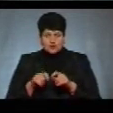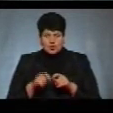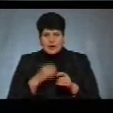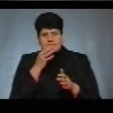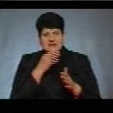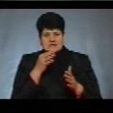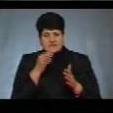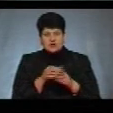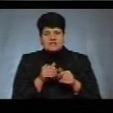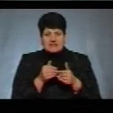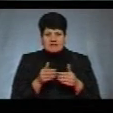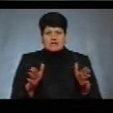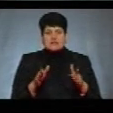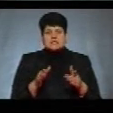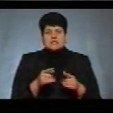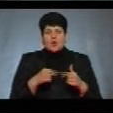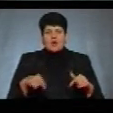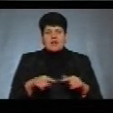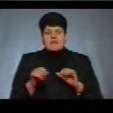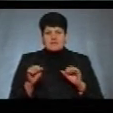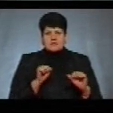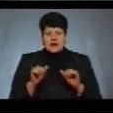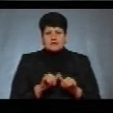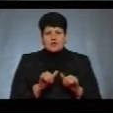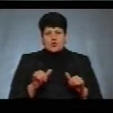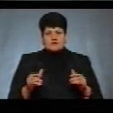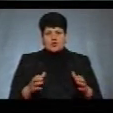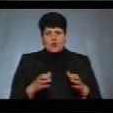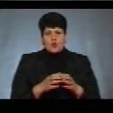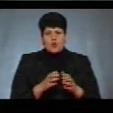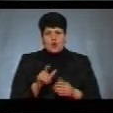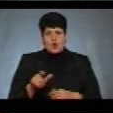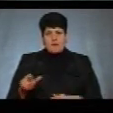та відкритості органів влади, політиків і партій, і розвиток громад.